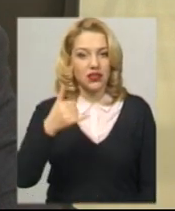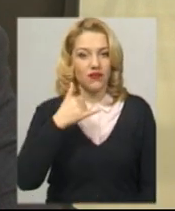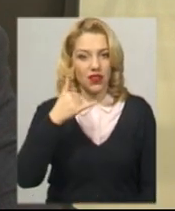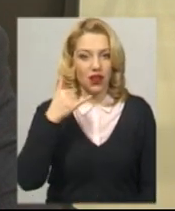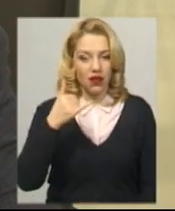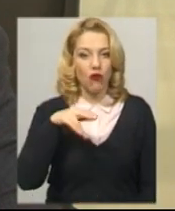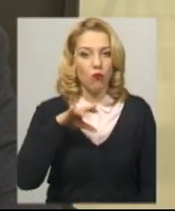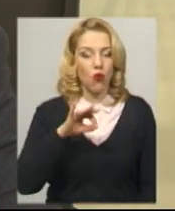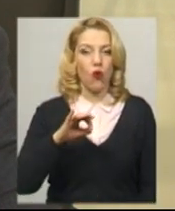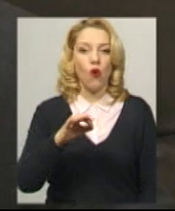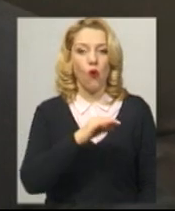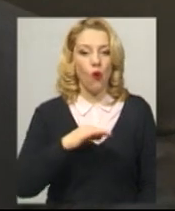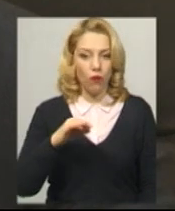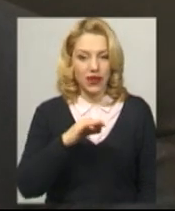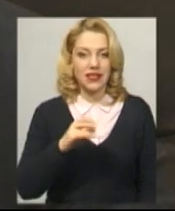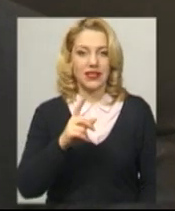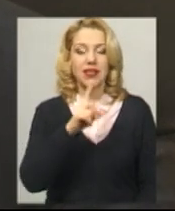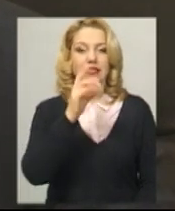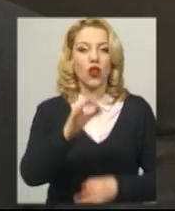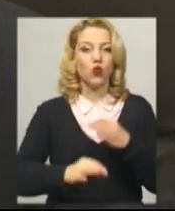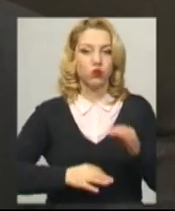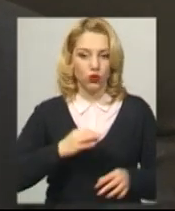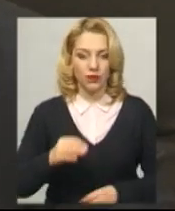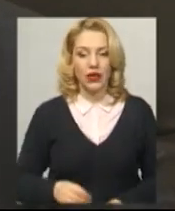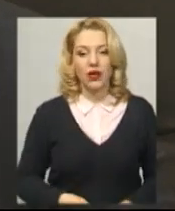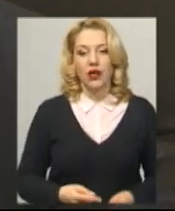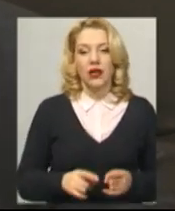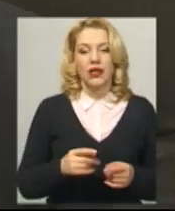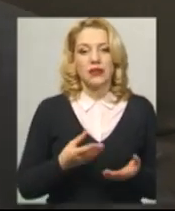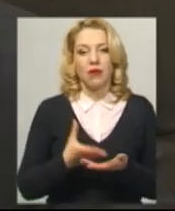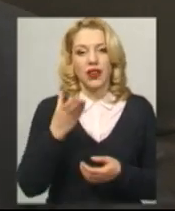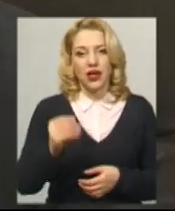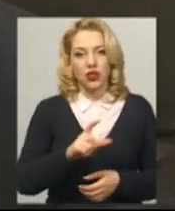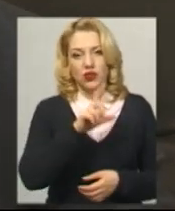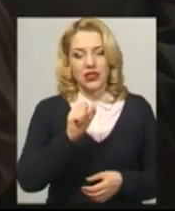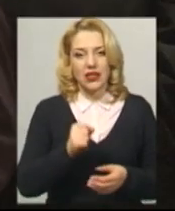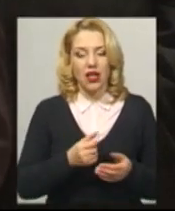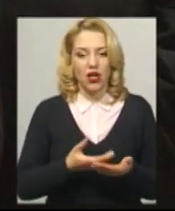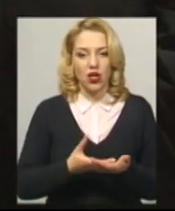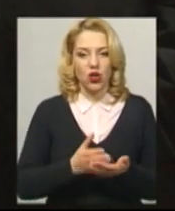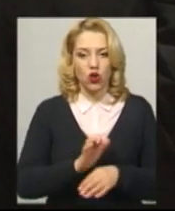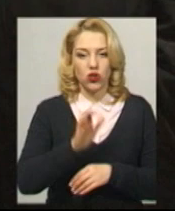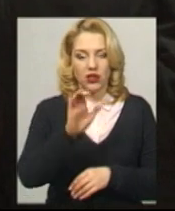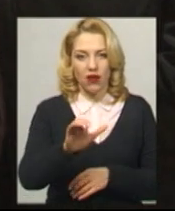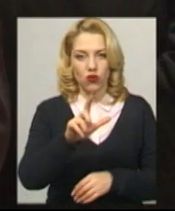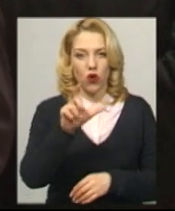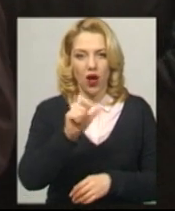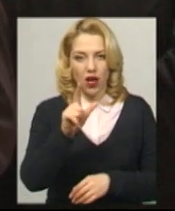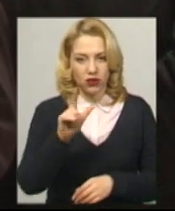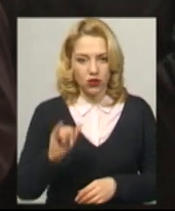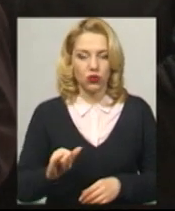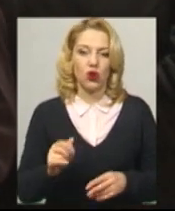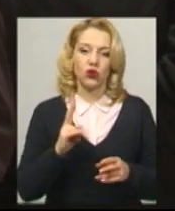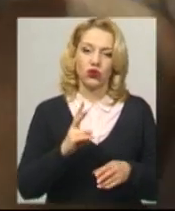області на добу. За словами комерційного директора, сплачувати за доставку газу мають і ті, хто газом користувався частково або